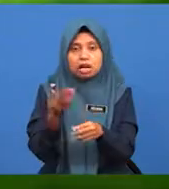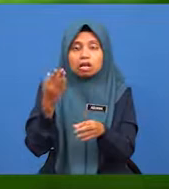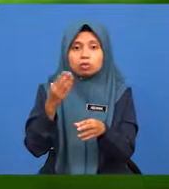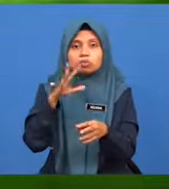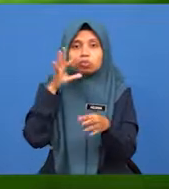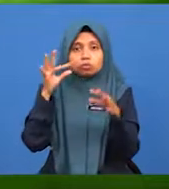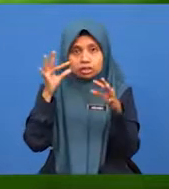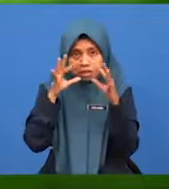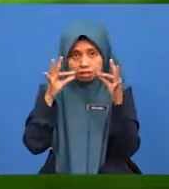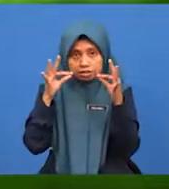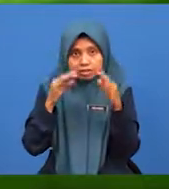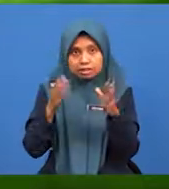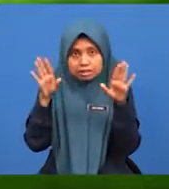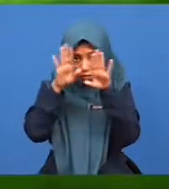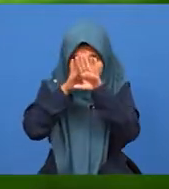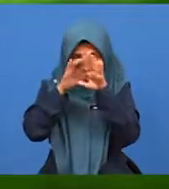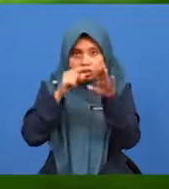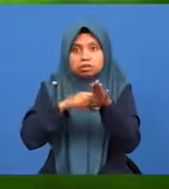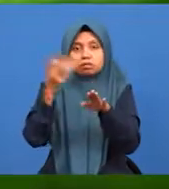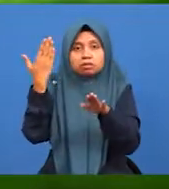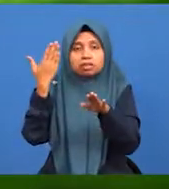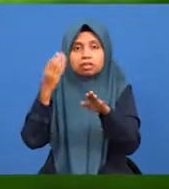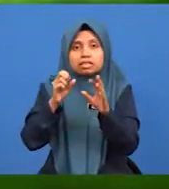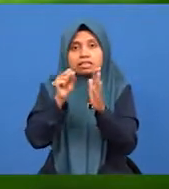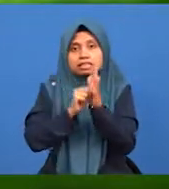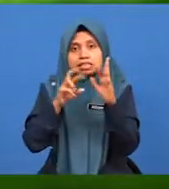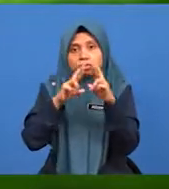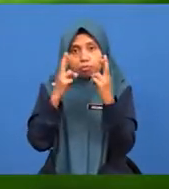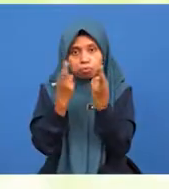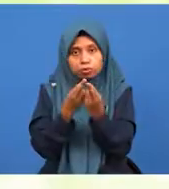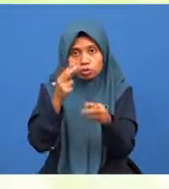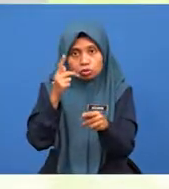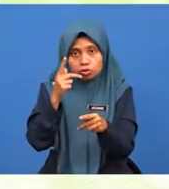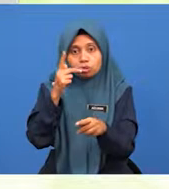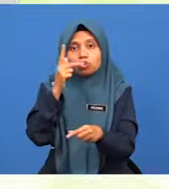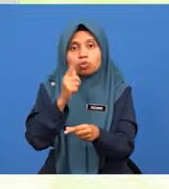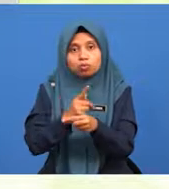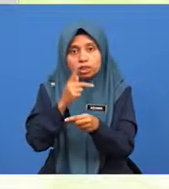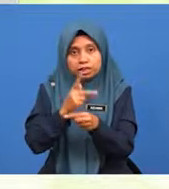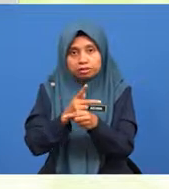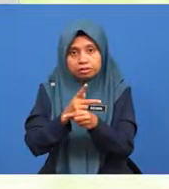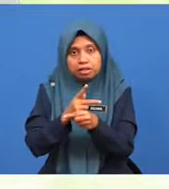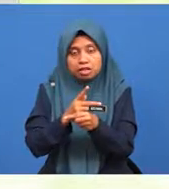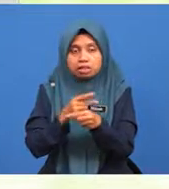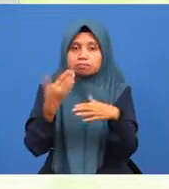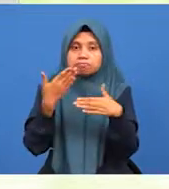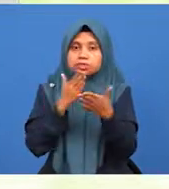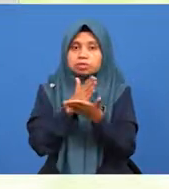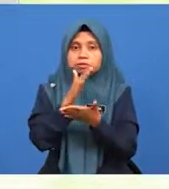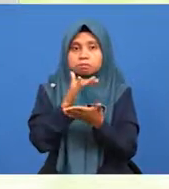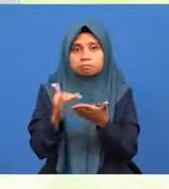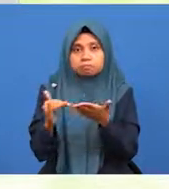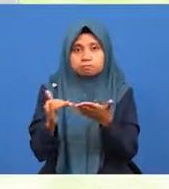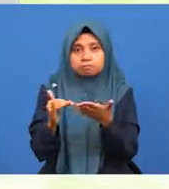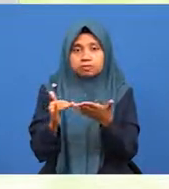Baiklah, murid-murid. Kita teruskan dengan penjodoh bilangan pasang. Penjodoh bilangan pasang digunakan